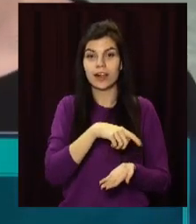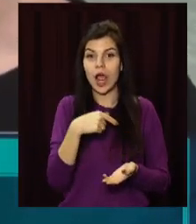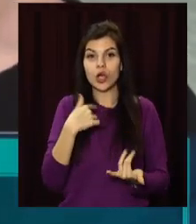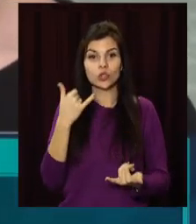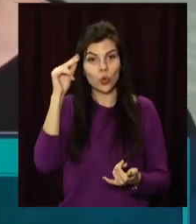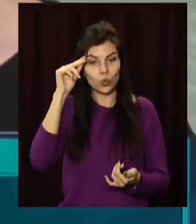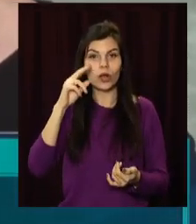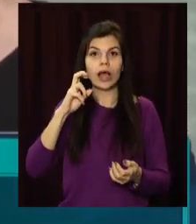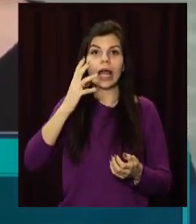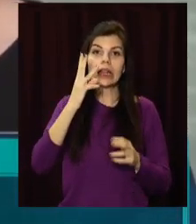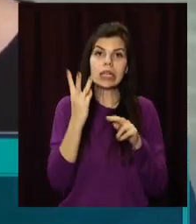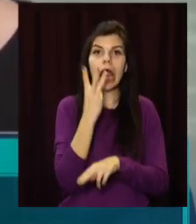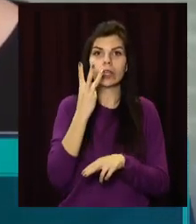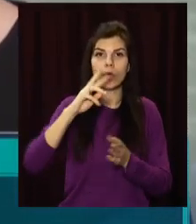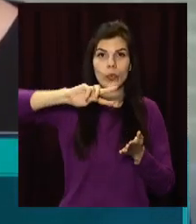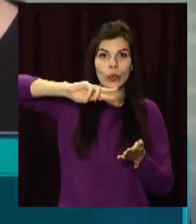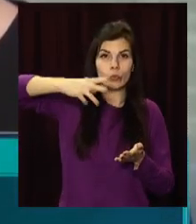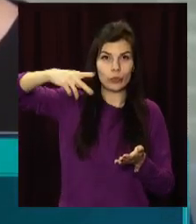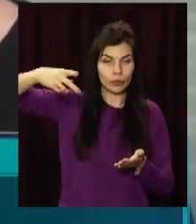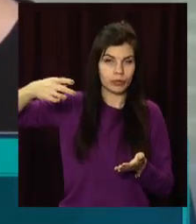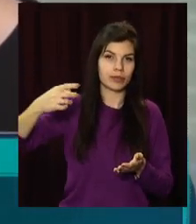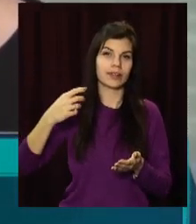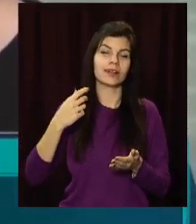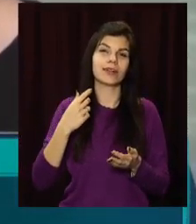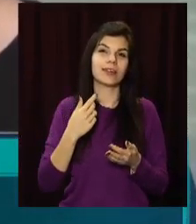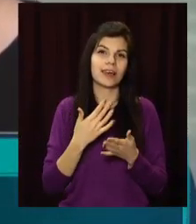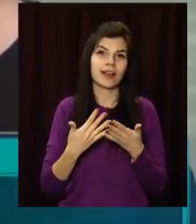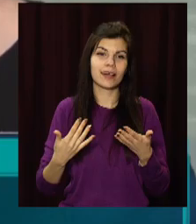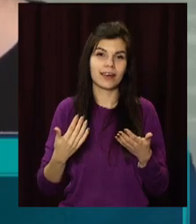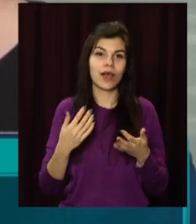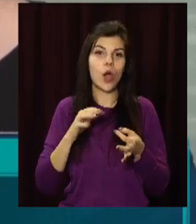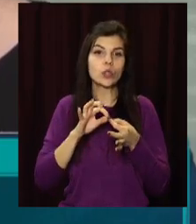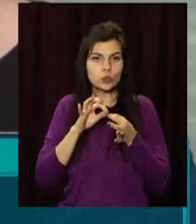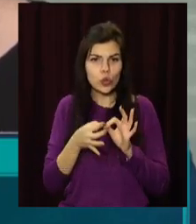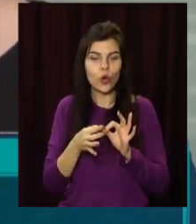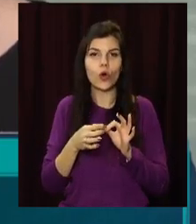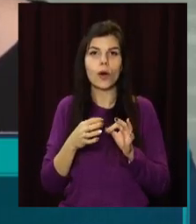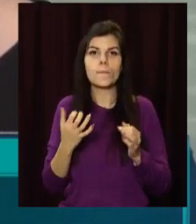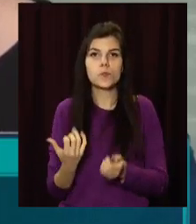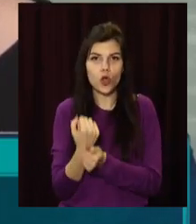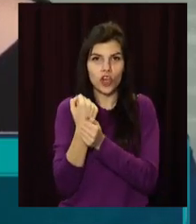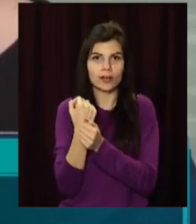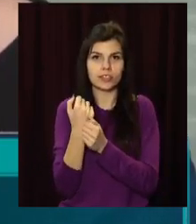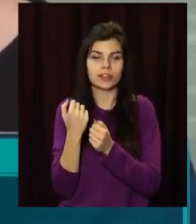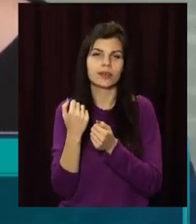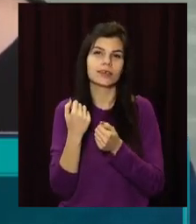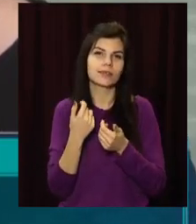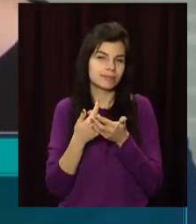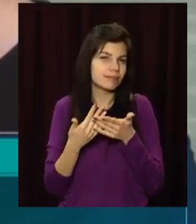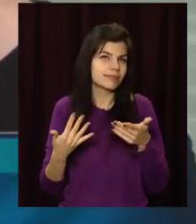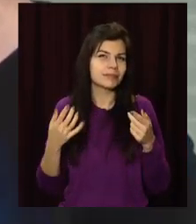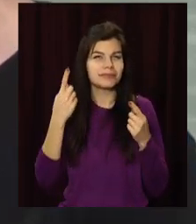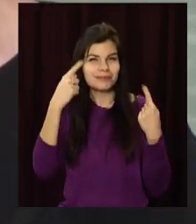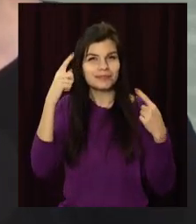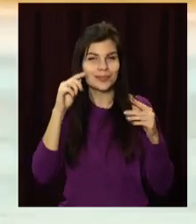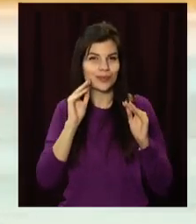програму, Софія і Артем вивчають нові технічні елементи. У нас неплохо підйоми виходять, у нас добре прыжки